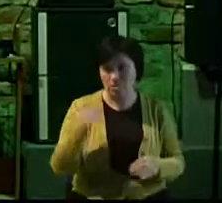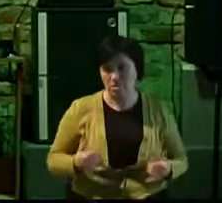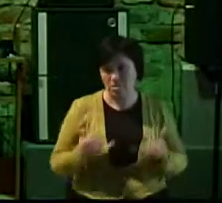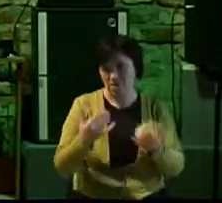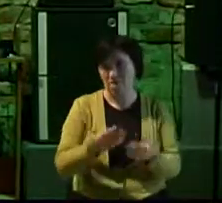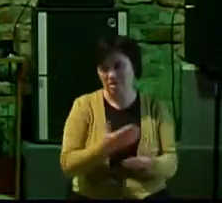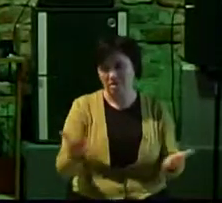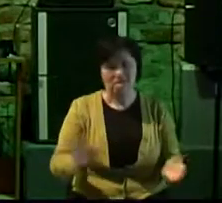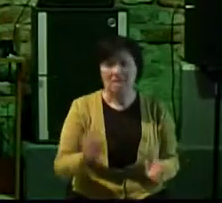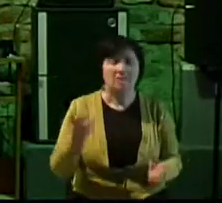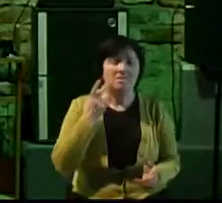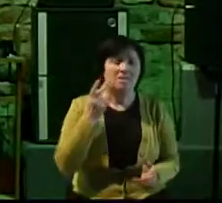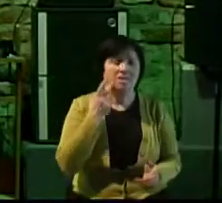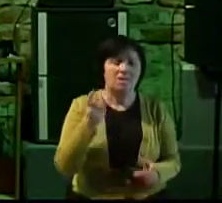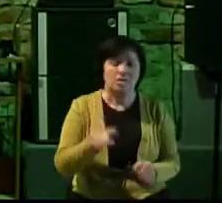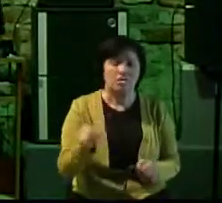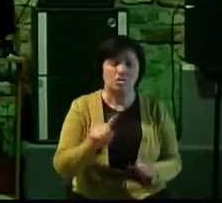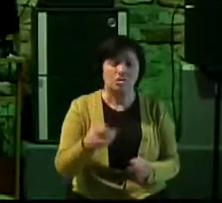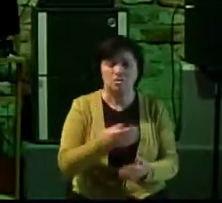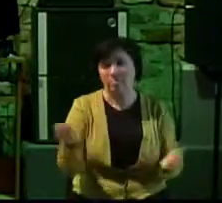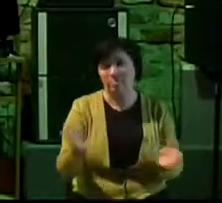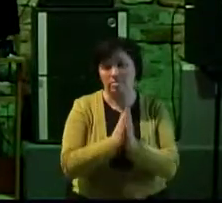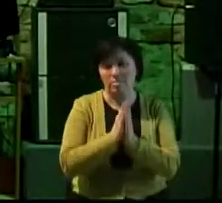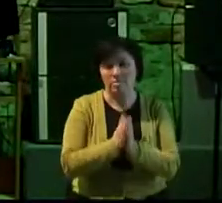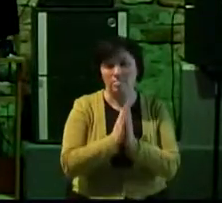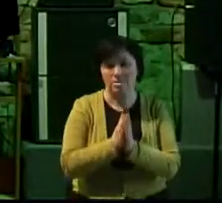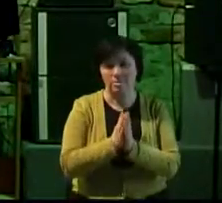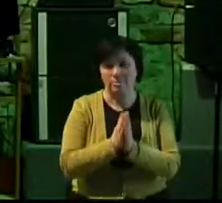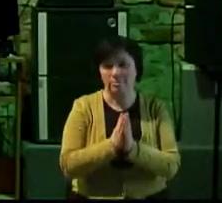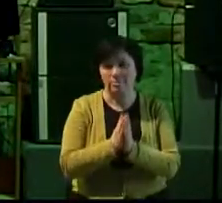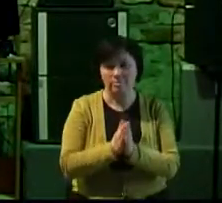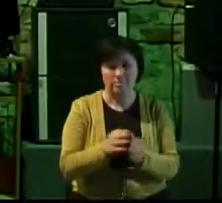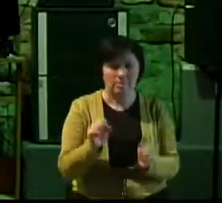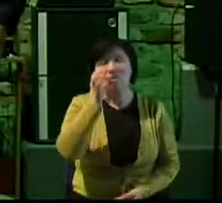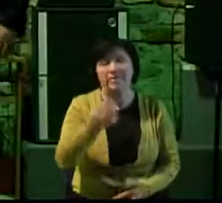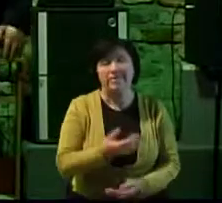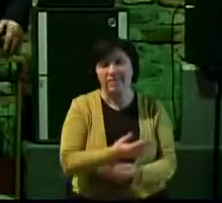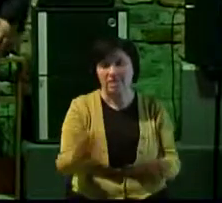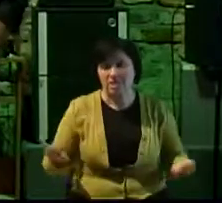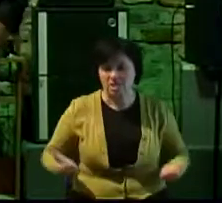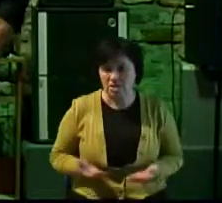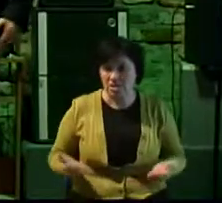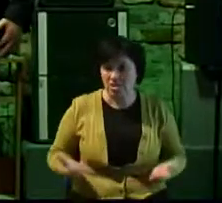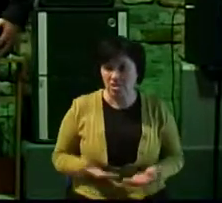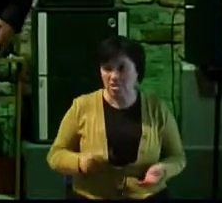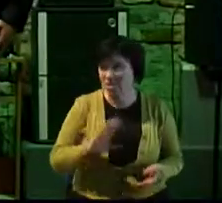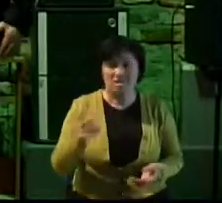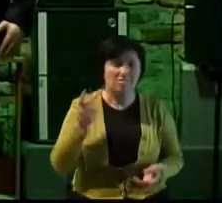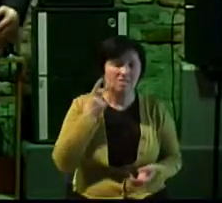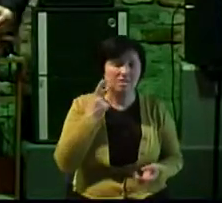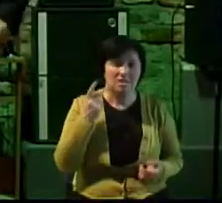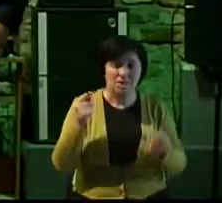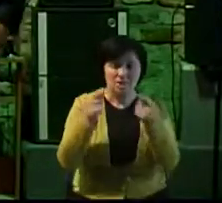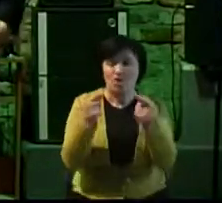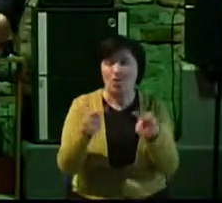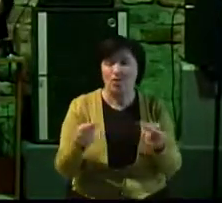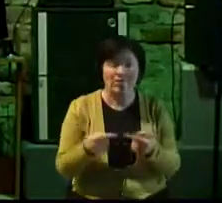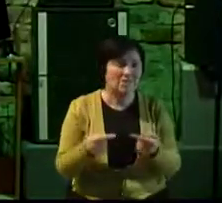неправедным, потому что Он Бог святой, Он Бог праведный. Но если справедливо, если по